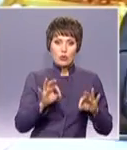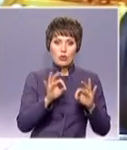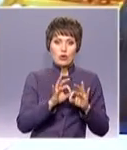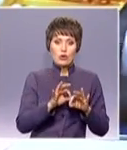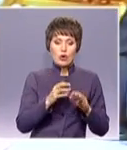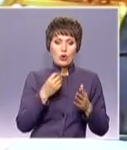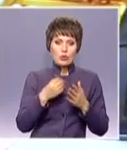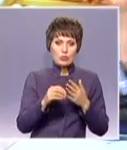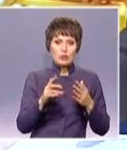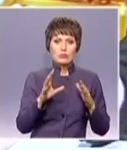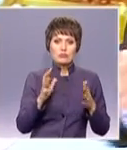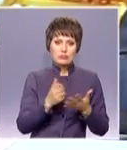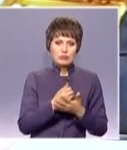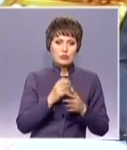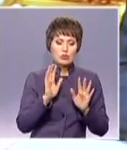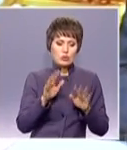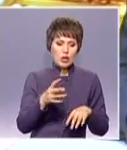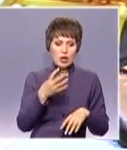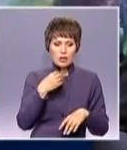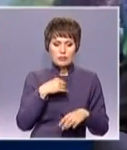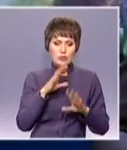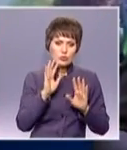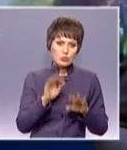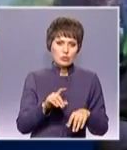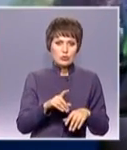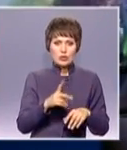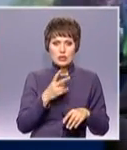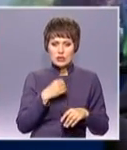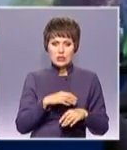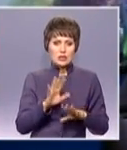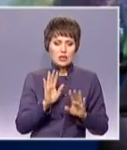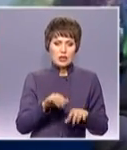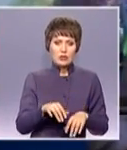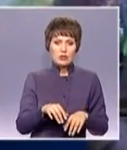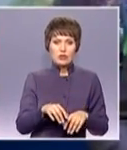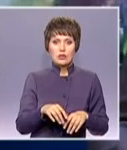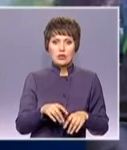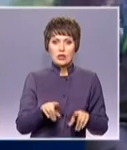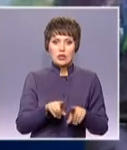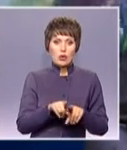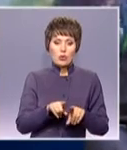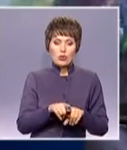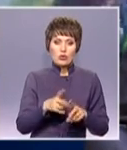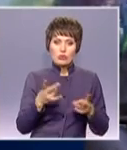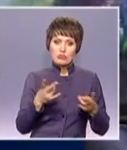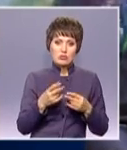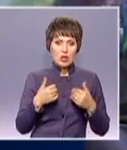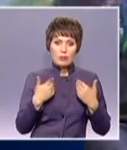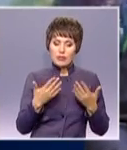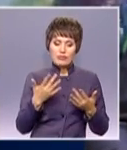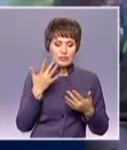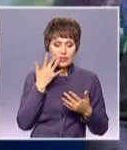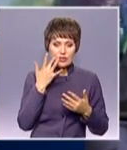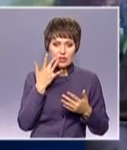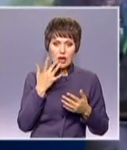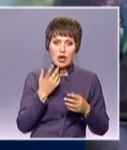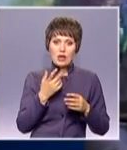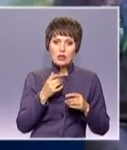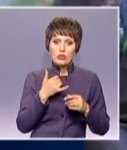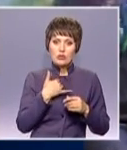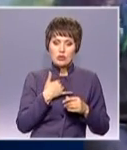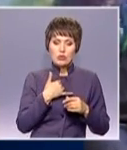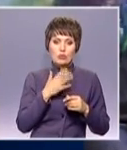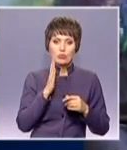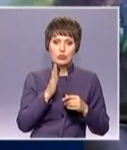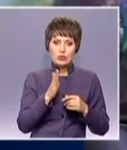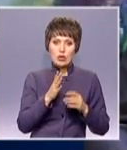ладно, купил. Съел, не съел, там, вот это вот нужно обращаться всегда. Тогда у нас будет